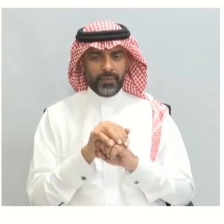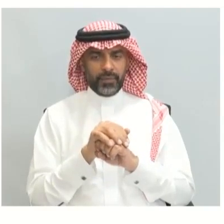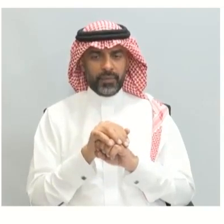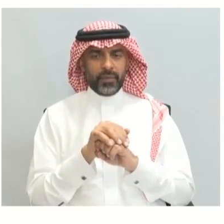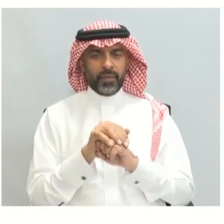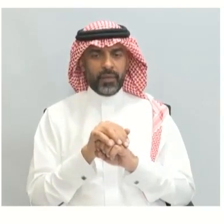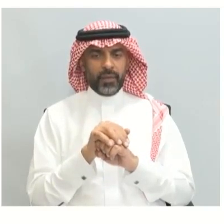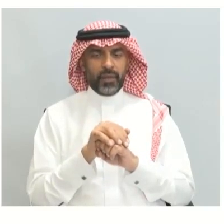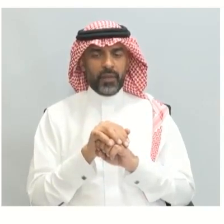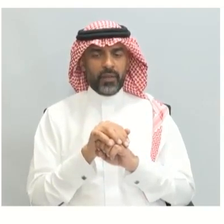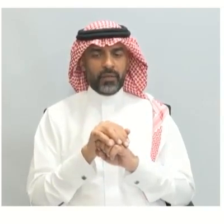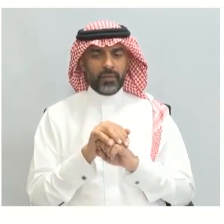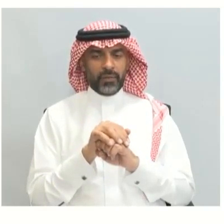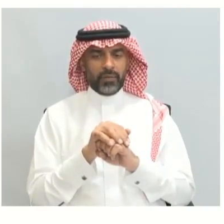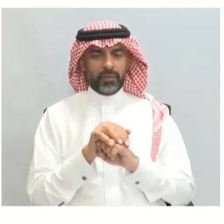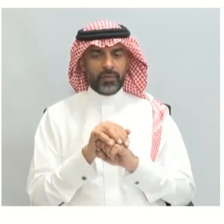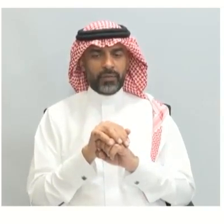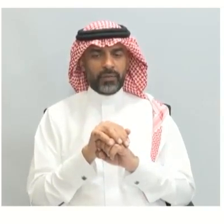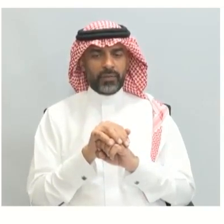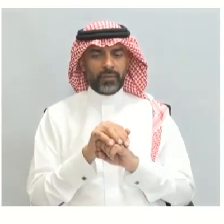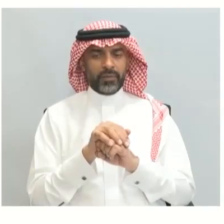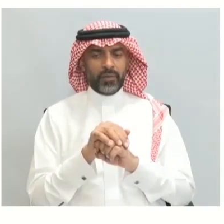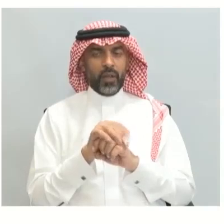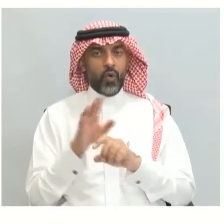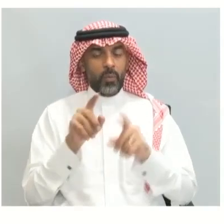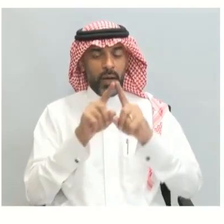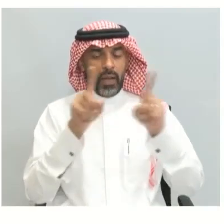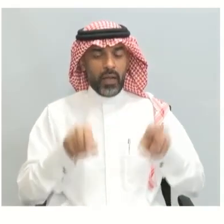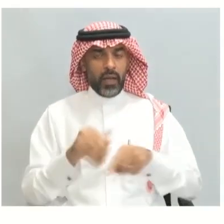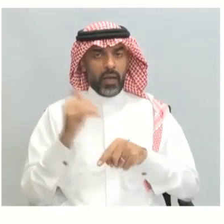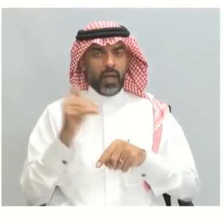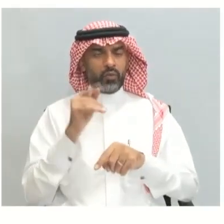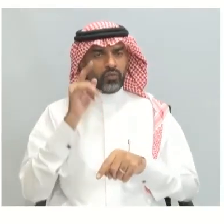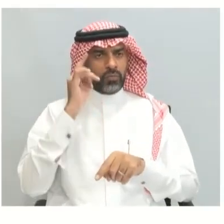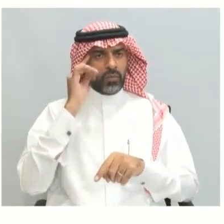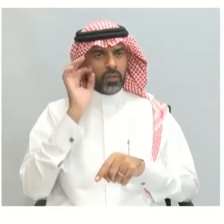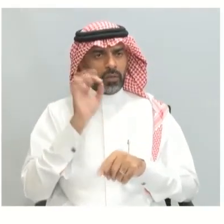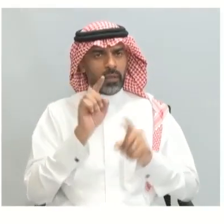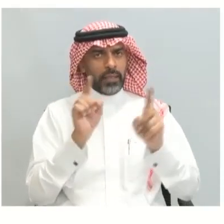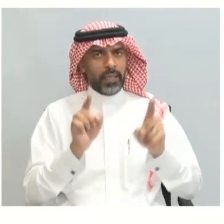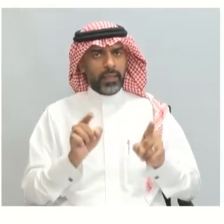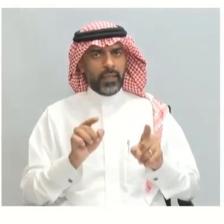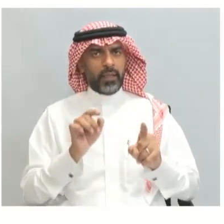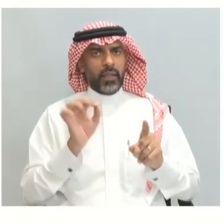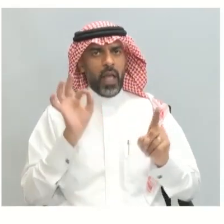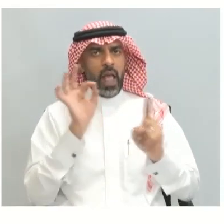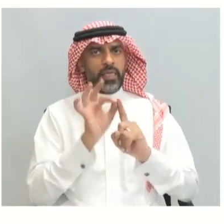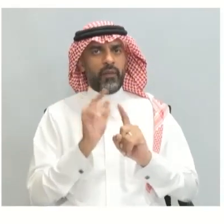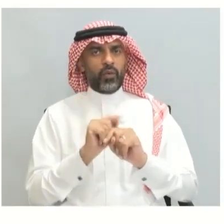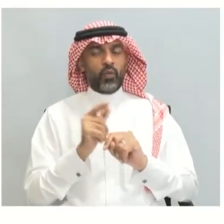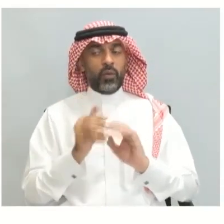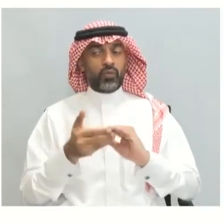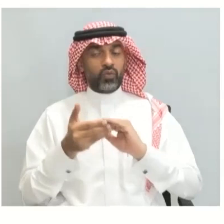وبال الخرائط تستطيع ان تحدد اهدافها وتساعد الخرائط الجيوش ابنائي وبنات